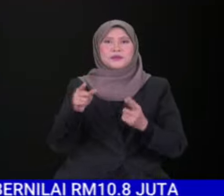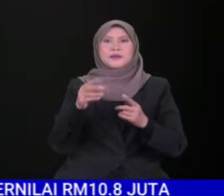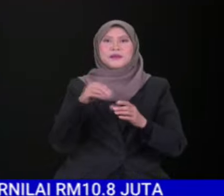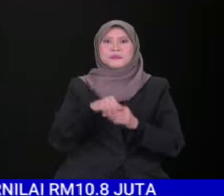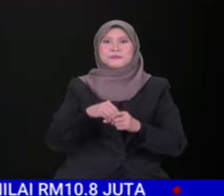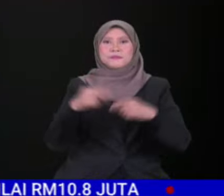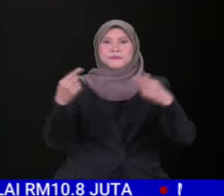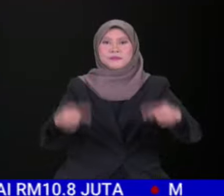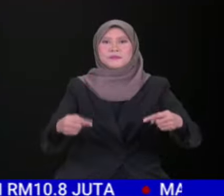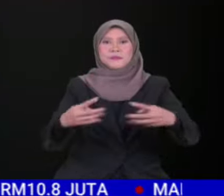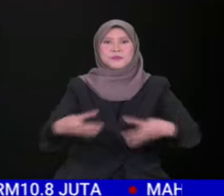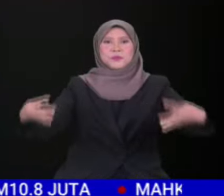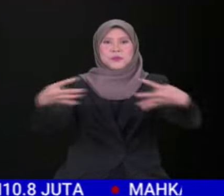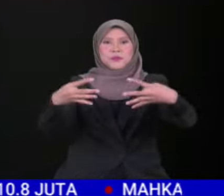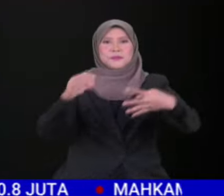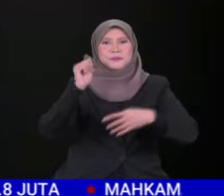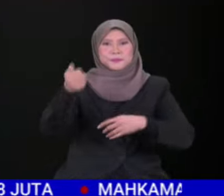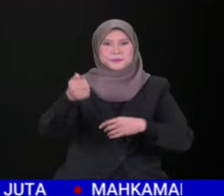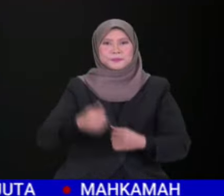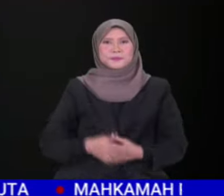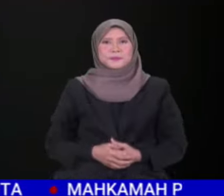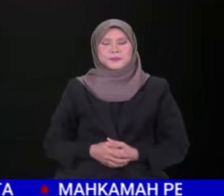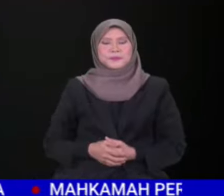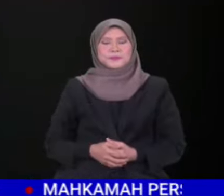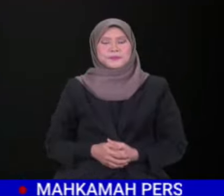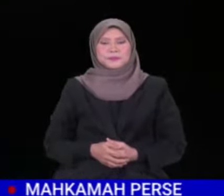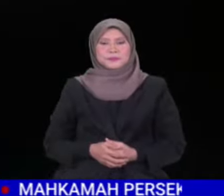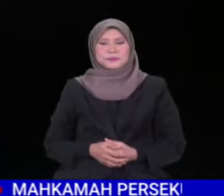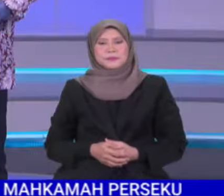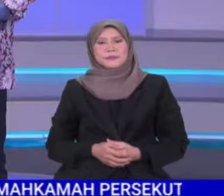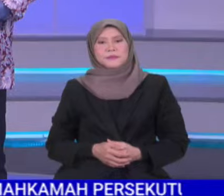dalam aksi suku akhir esok.